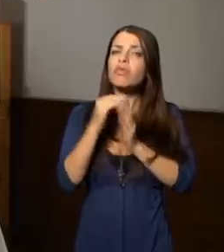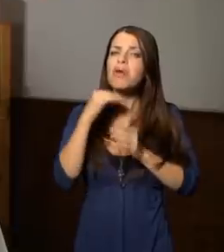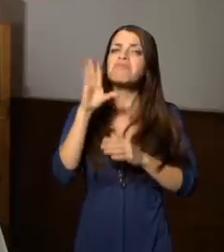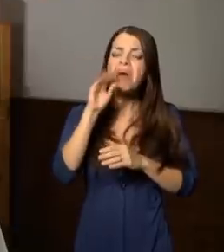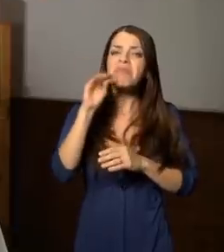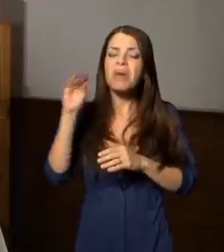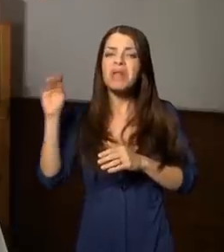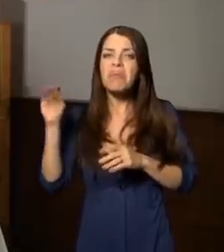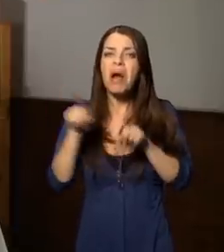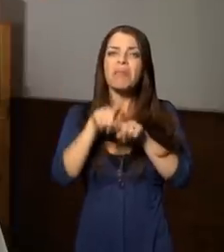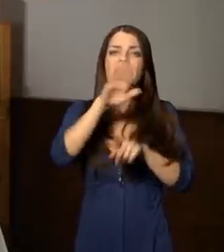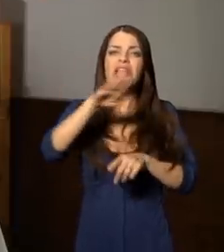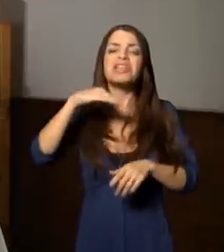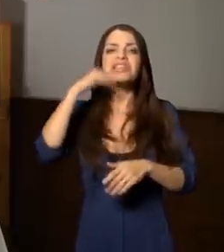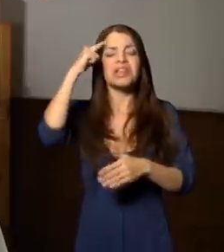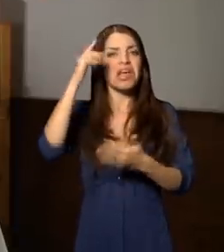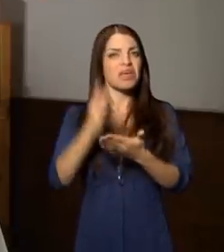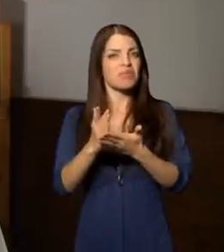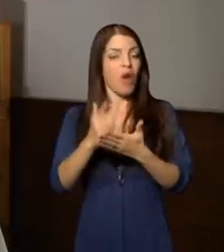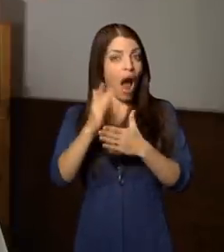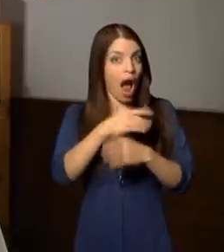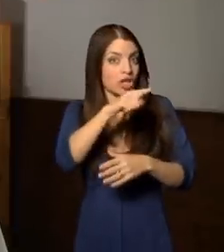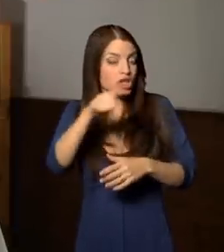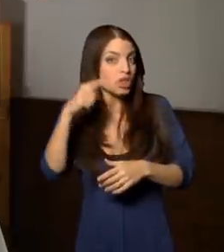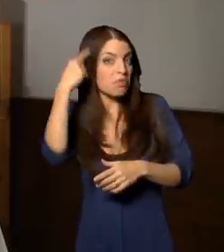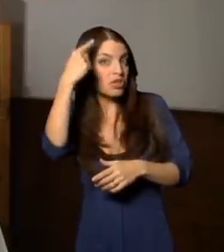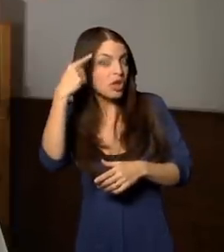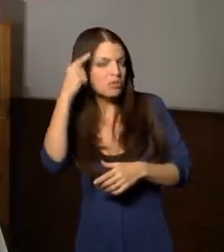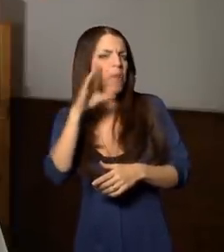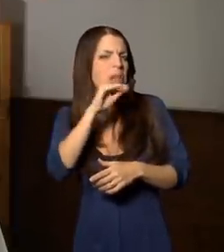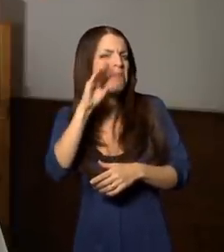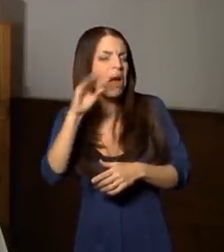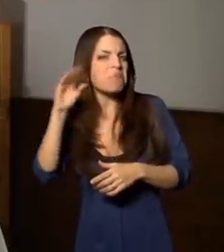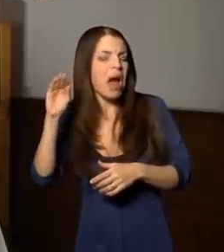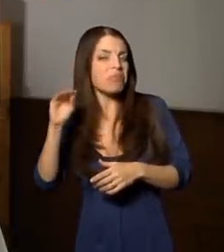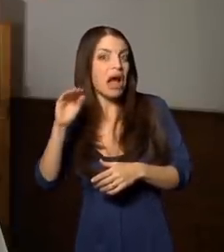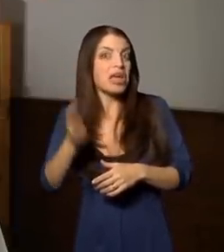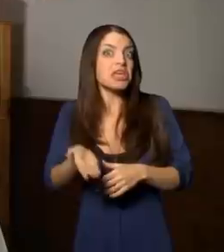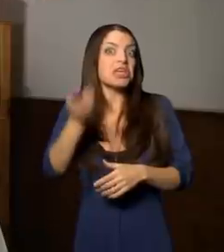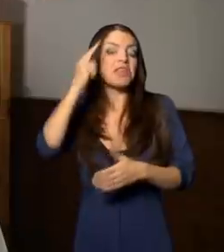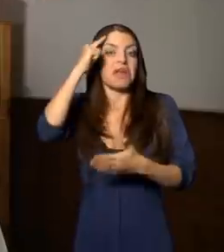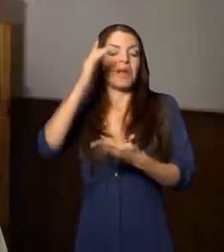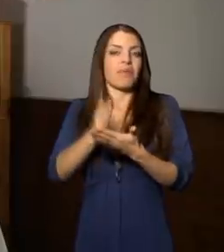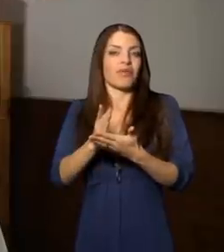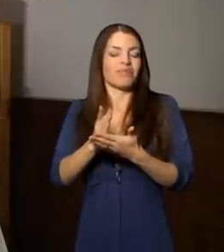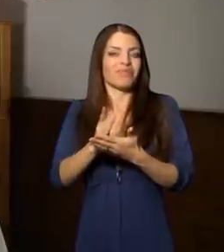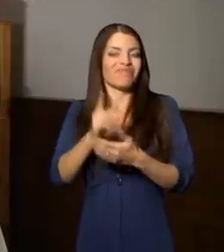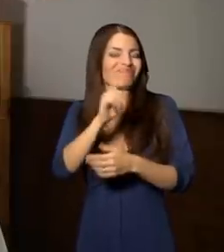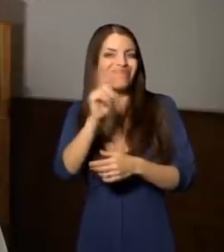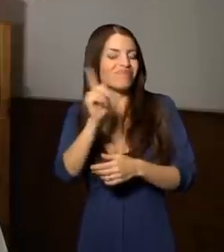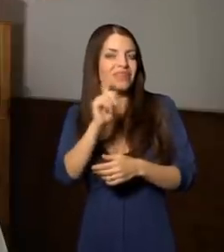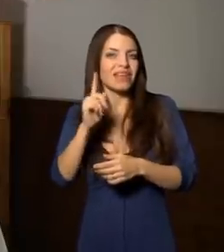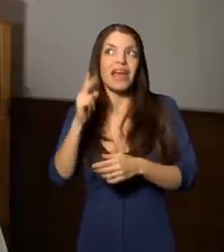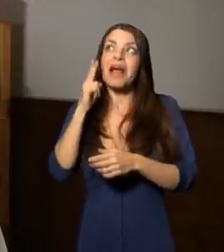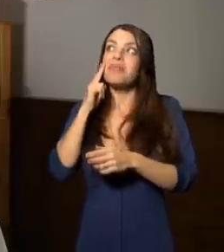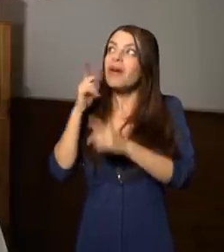pagani. Dawn min għalihom li iktar ma jgħidu, aktar jistemgħu. Tkunux bħalhom għax missierkom